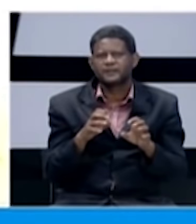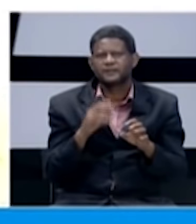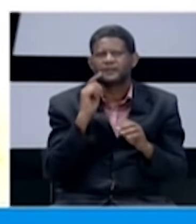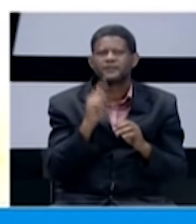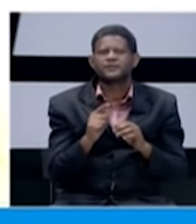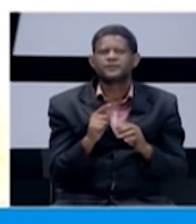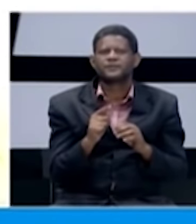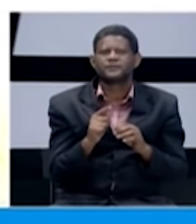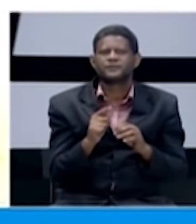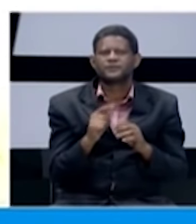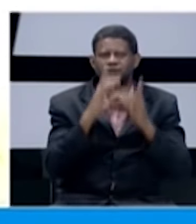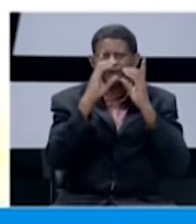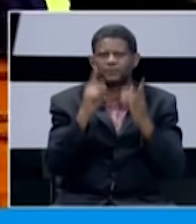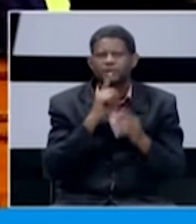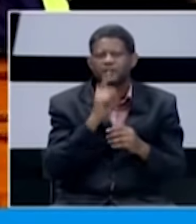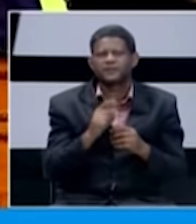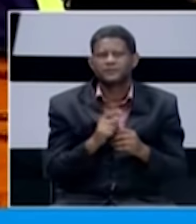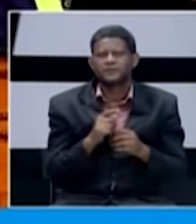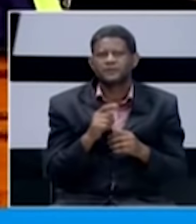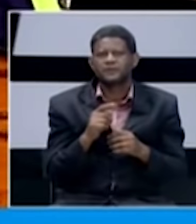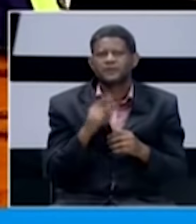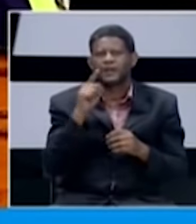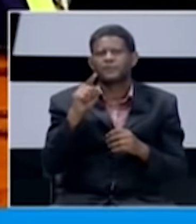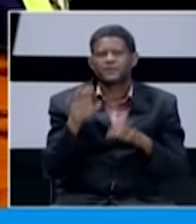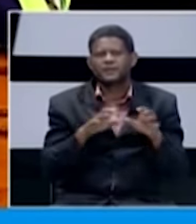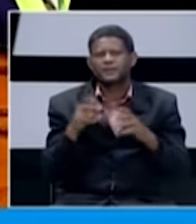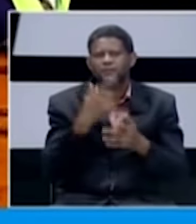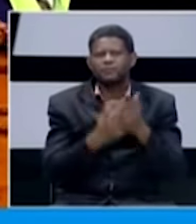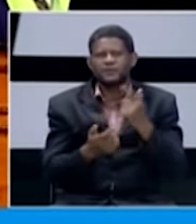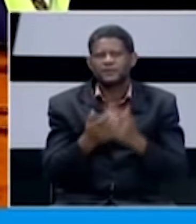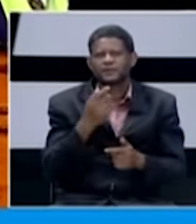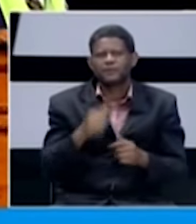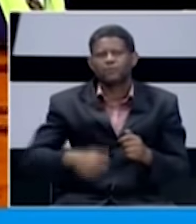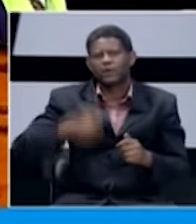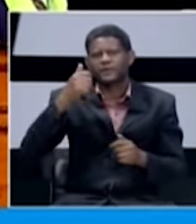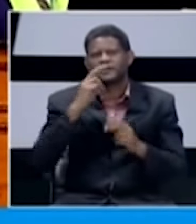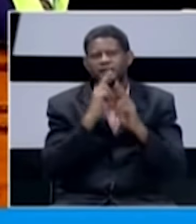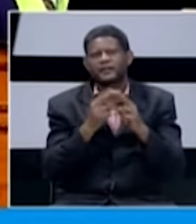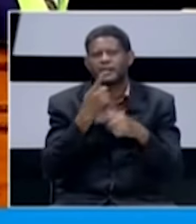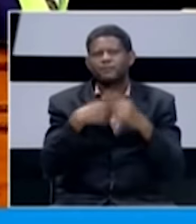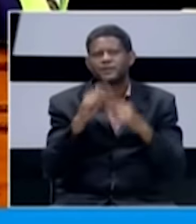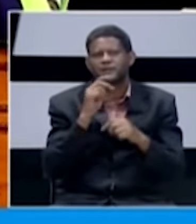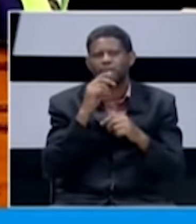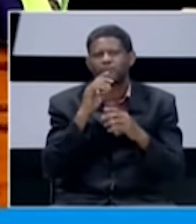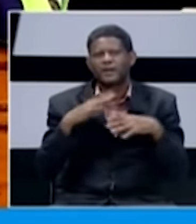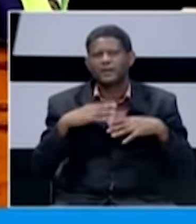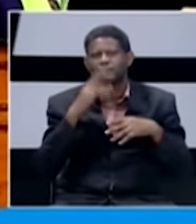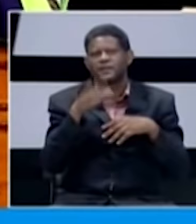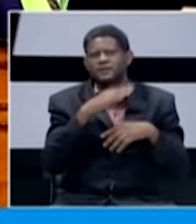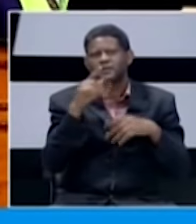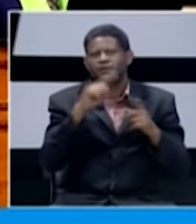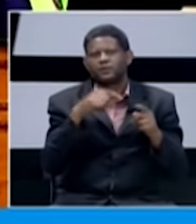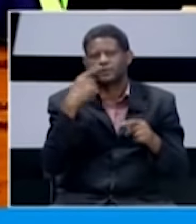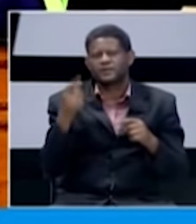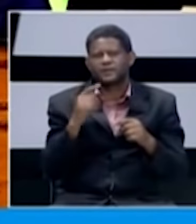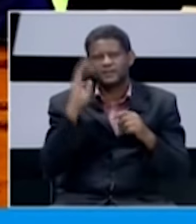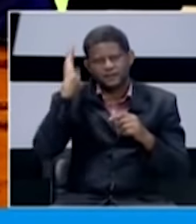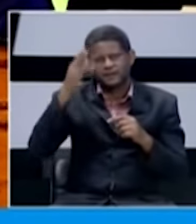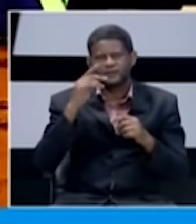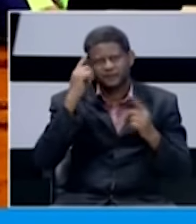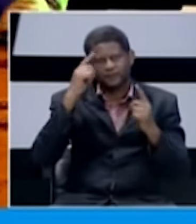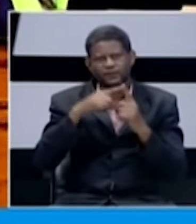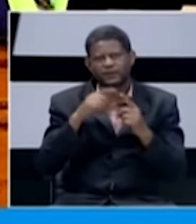نخو رأي عبتي استسالت مدرخ ميت بيوان النت تاريخوي أما تصاصا بعال مسكالين إلوون كسالتي تلمتات محبر لمعات جمعة